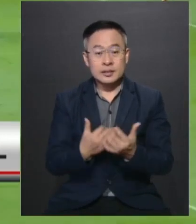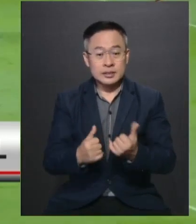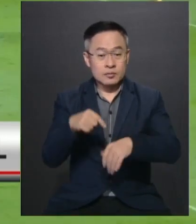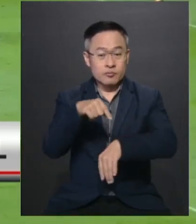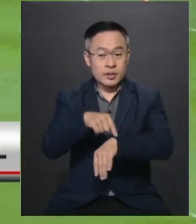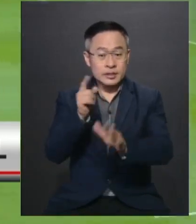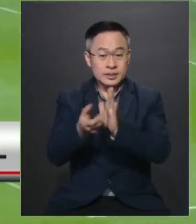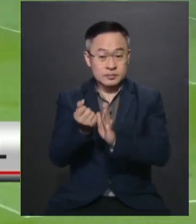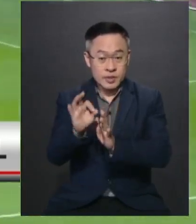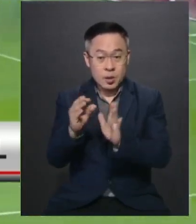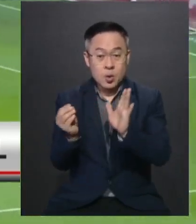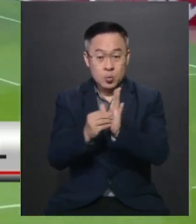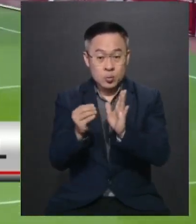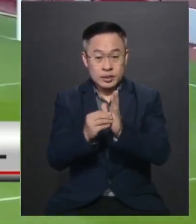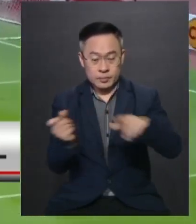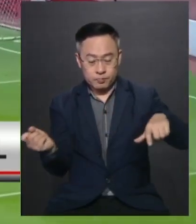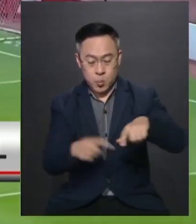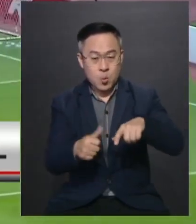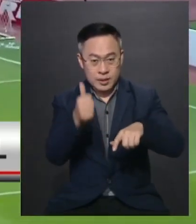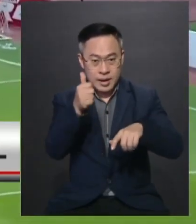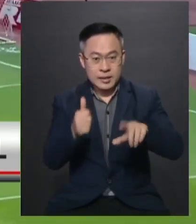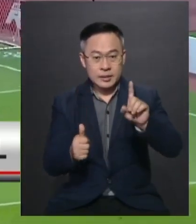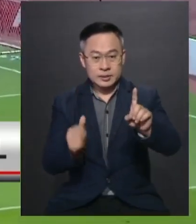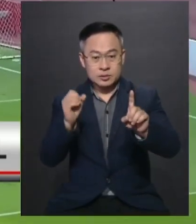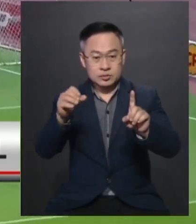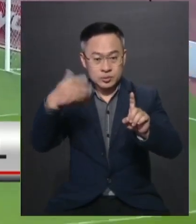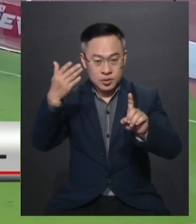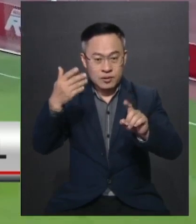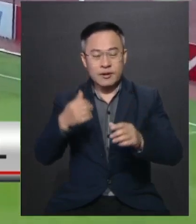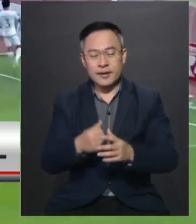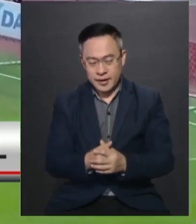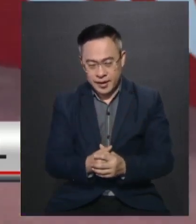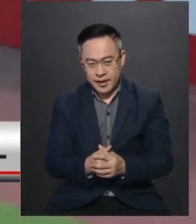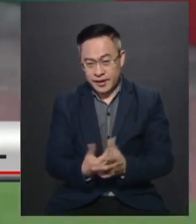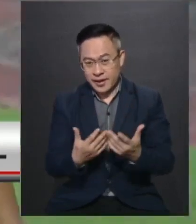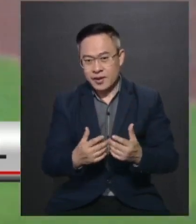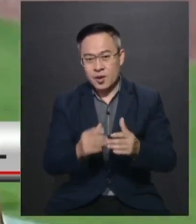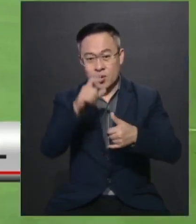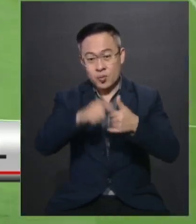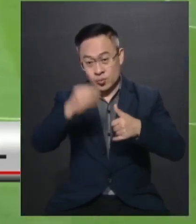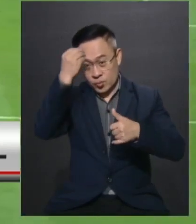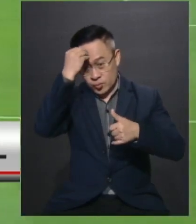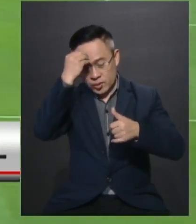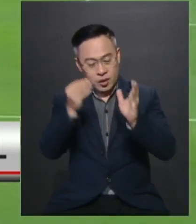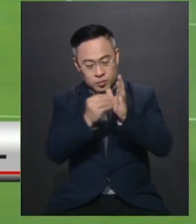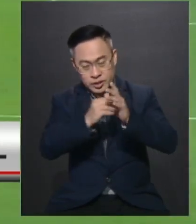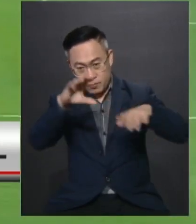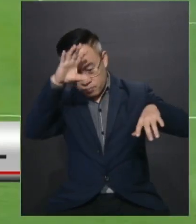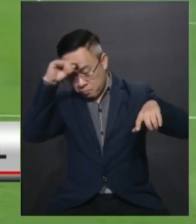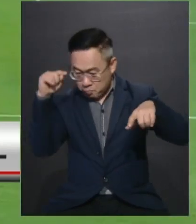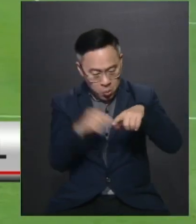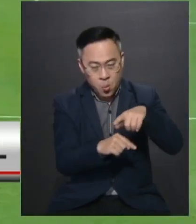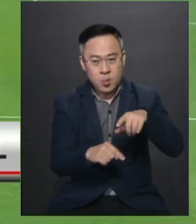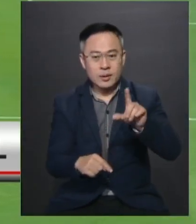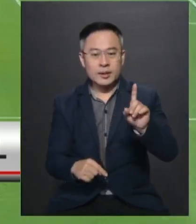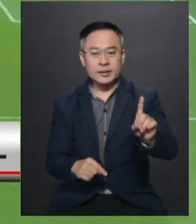เจ้าถิ่นขึ้นนำ1-0ครับ Water Louisเปิดมาแล้ววิลเลอร์ม Toyotaครับโฉบมาโหม่งง่ายๆ 1-0เลยครับโมต้าช่วงนี้หัวดี